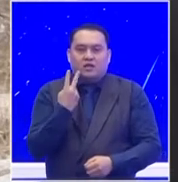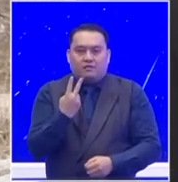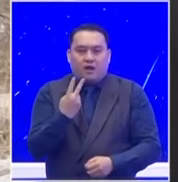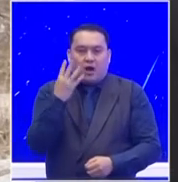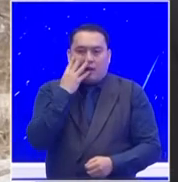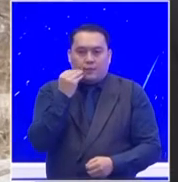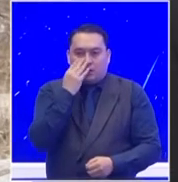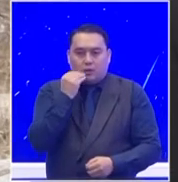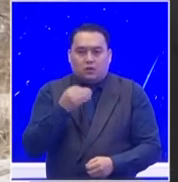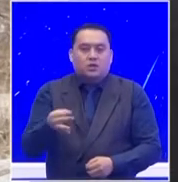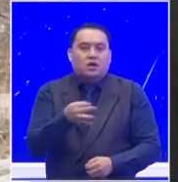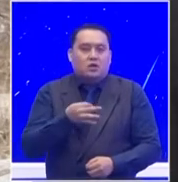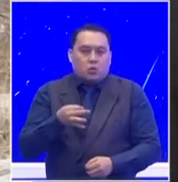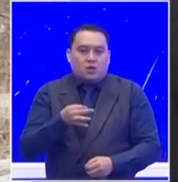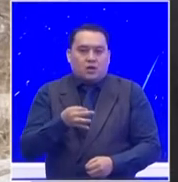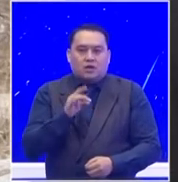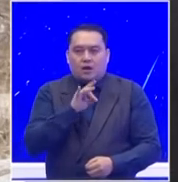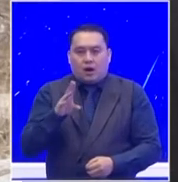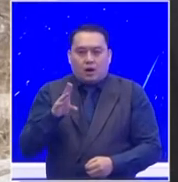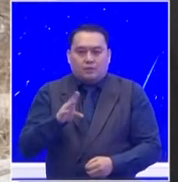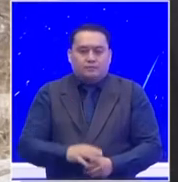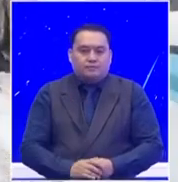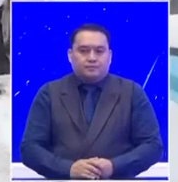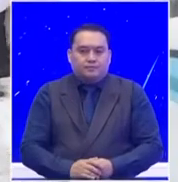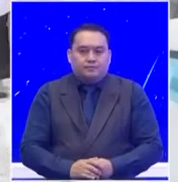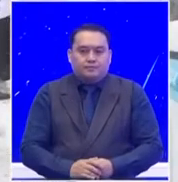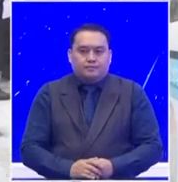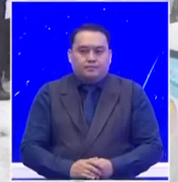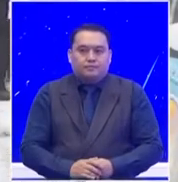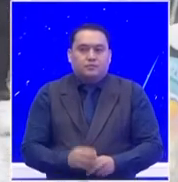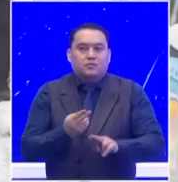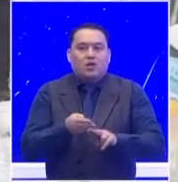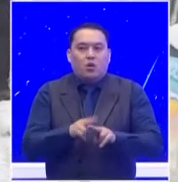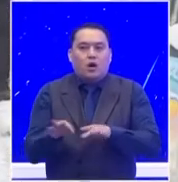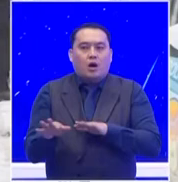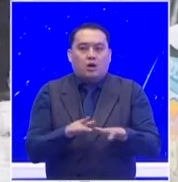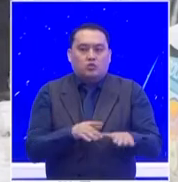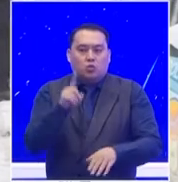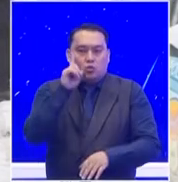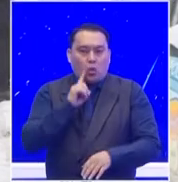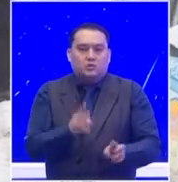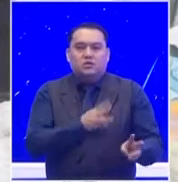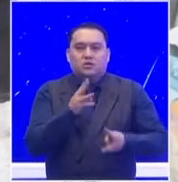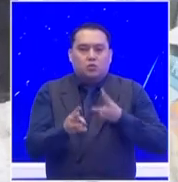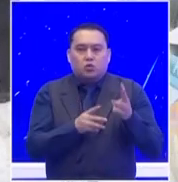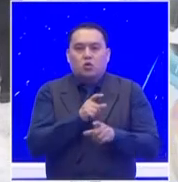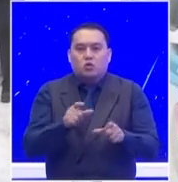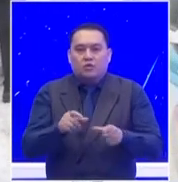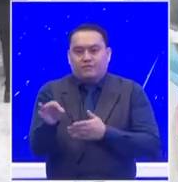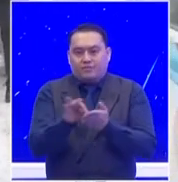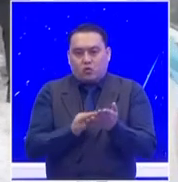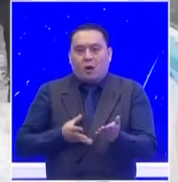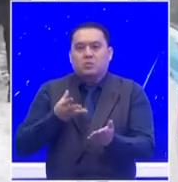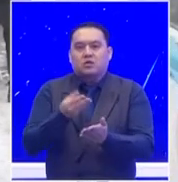экипажа в Алматинском регионе на республиканских трассах. Подобные акции хороши тем, что стимулируют граждан вовремя и